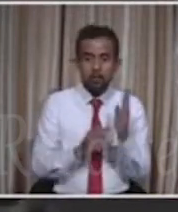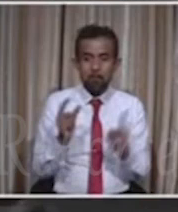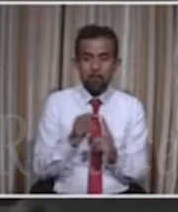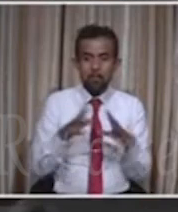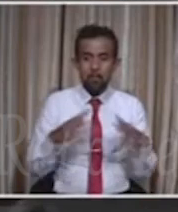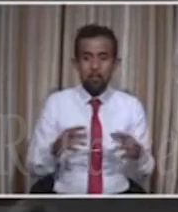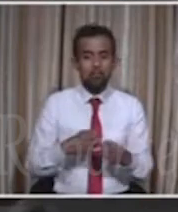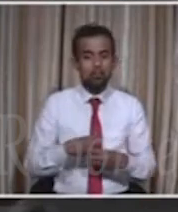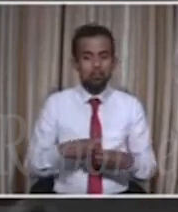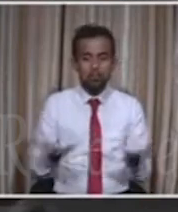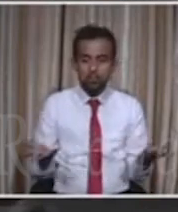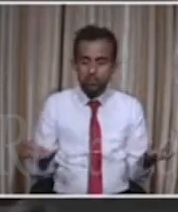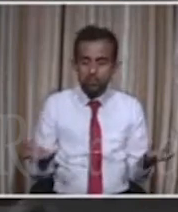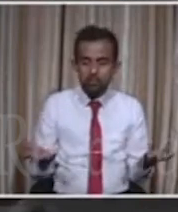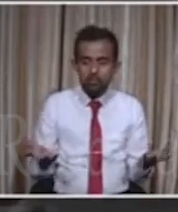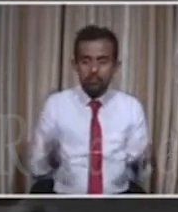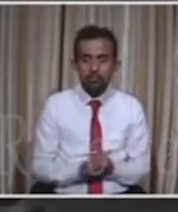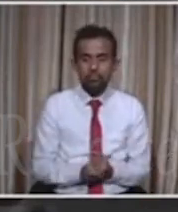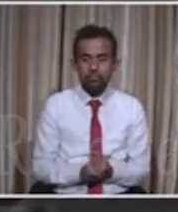දේපළ විනාශ වෙලා තියෙනවා එය